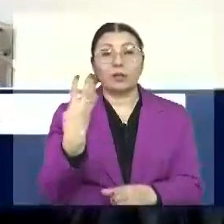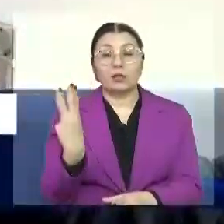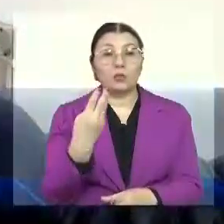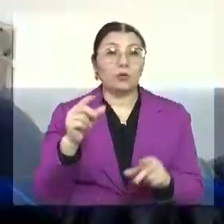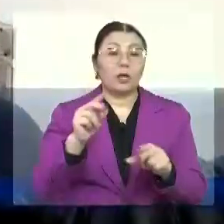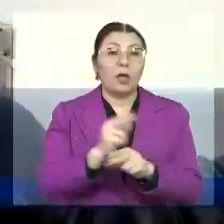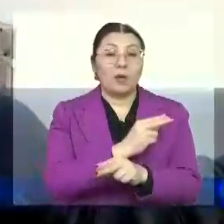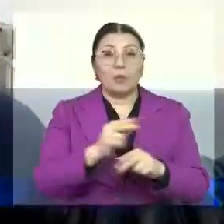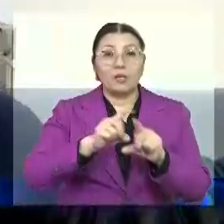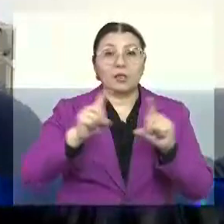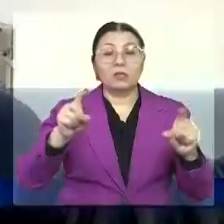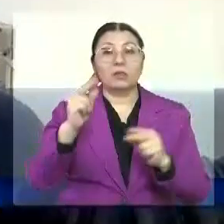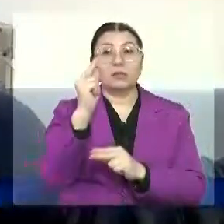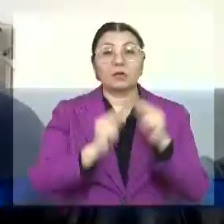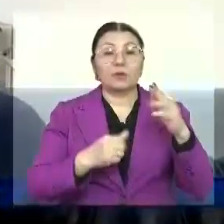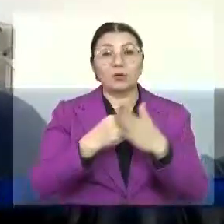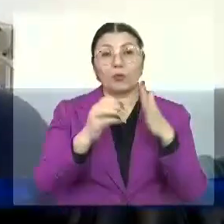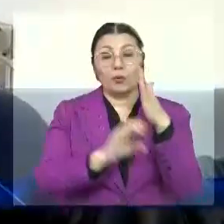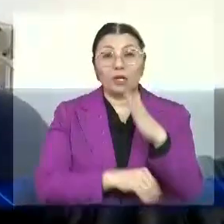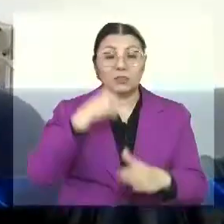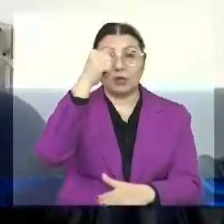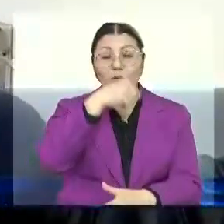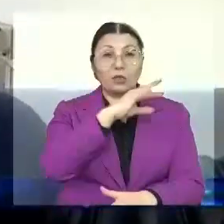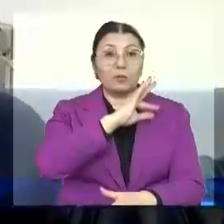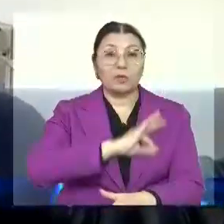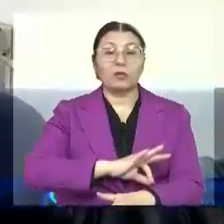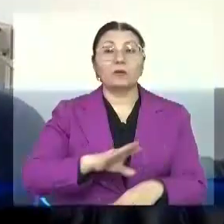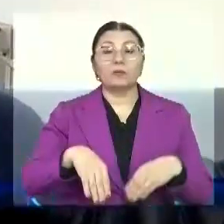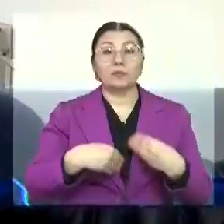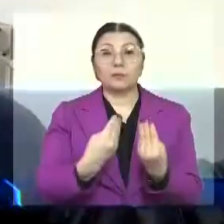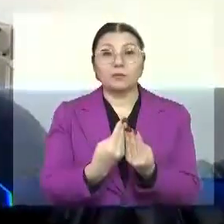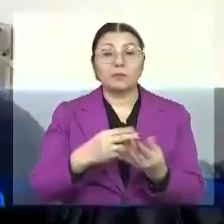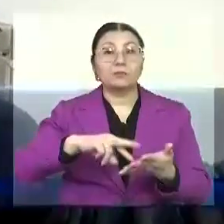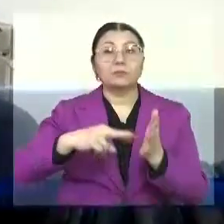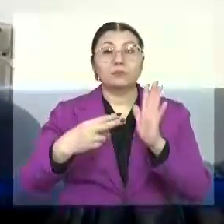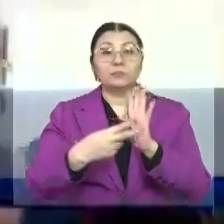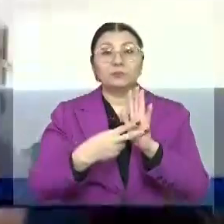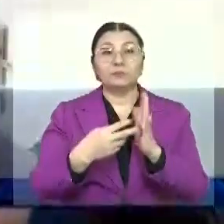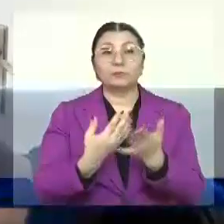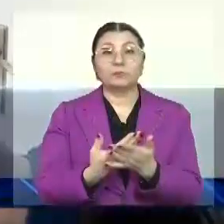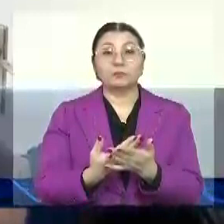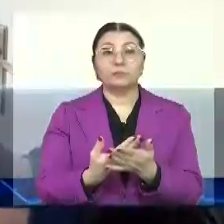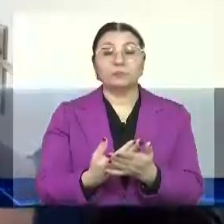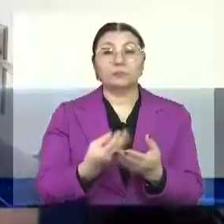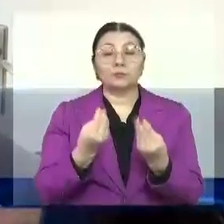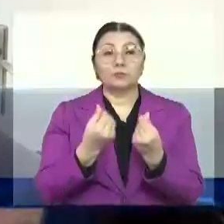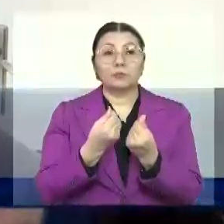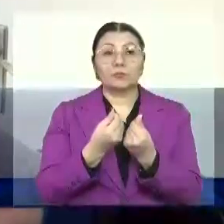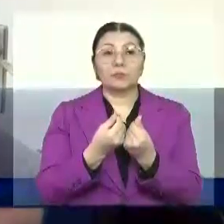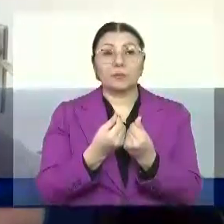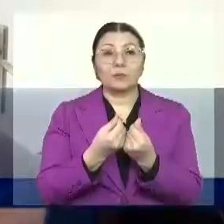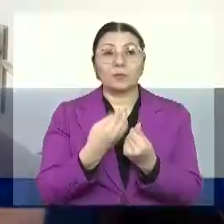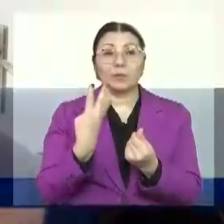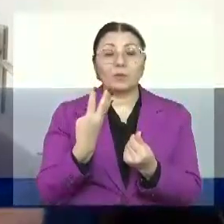жатыр. Осы жылдың аяғына дейін толық халық игілігіне беріледі деп жоспарланып отыр. Суммалары, ана